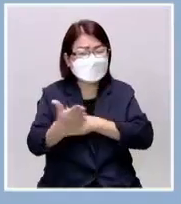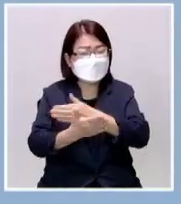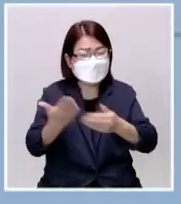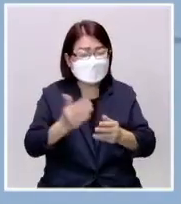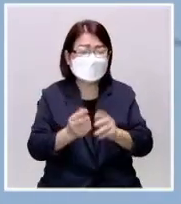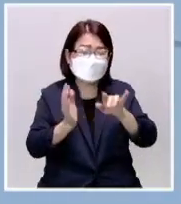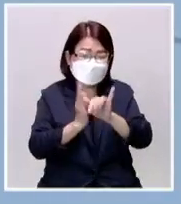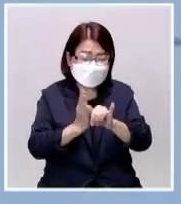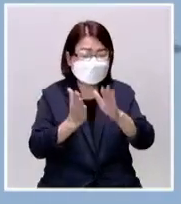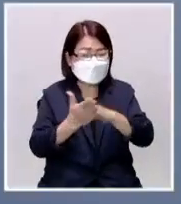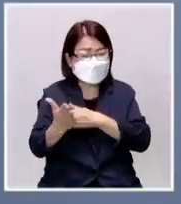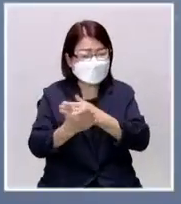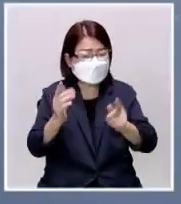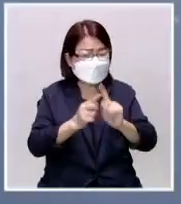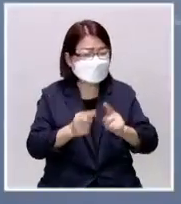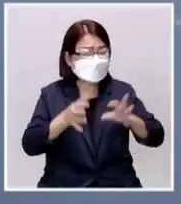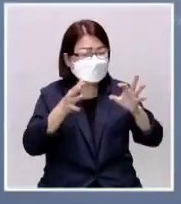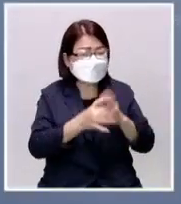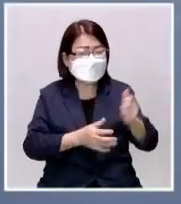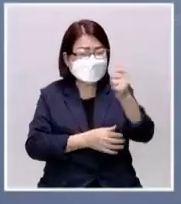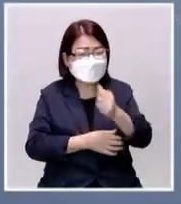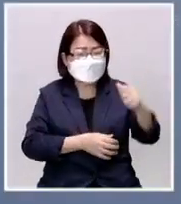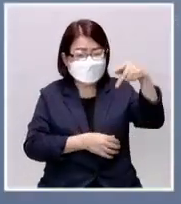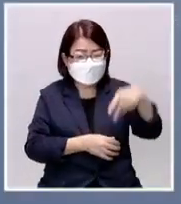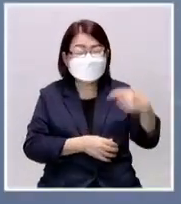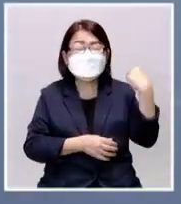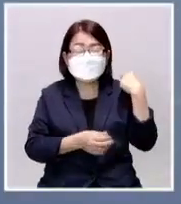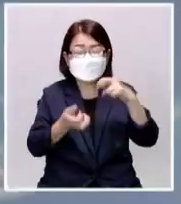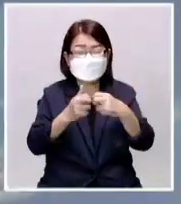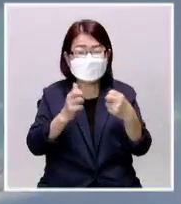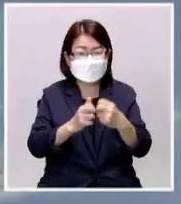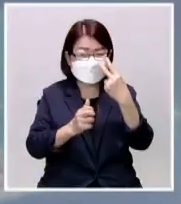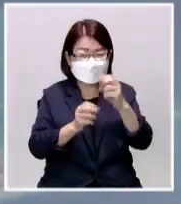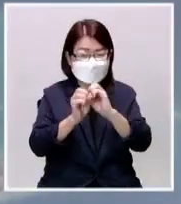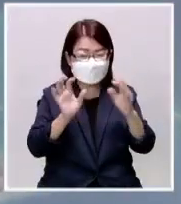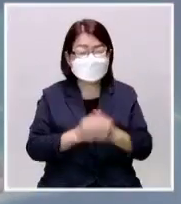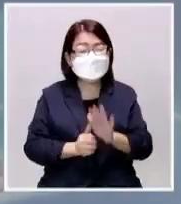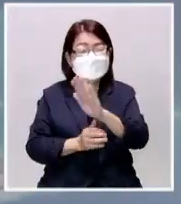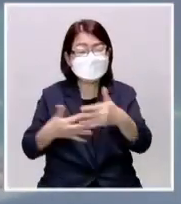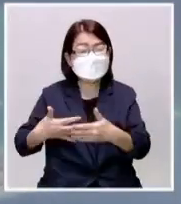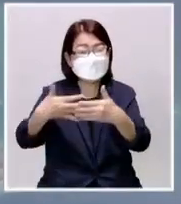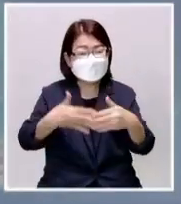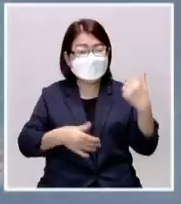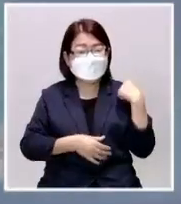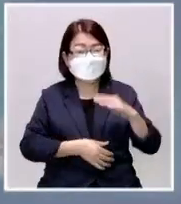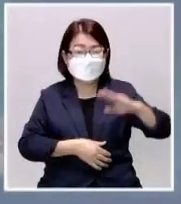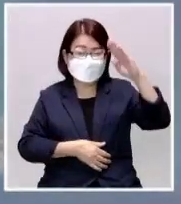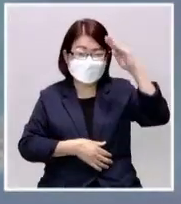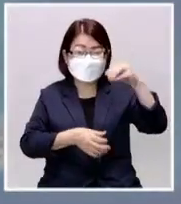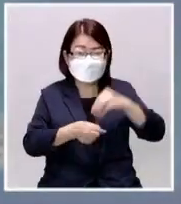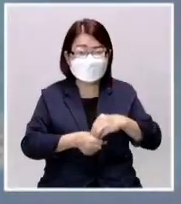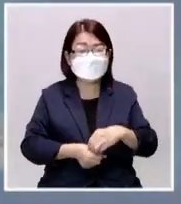บายกัับเมรเจอ Pacificเพรว่ามันมใหๆเหตุกณที่เราเห็นอยางเช่น ในฝั่งสหรฐกมีการหอตหารออกจาก Afghanistan